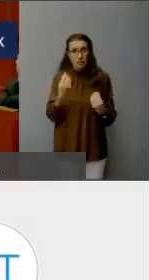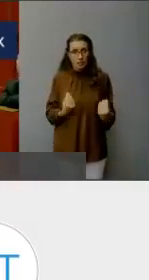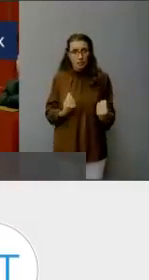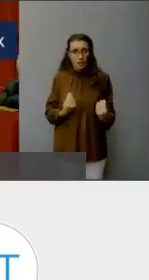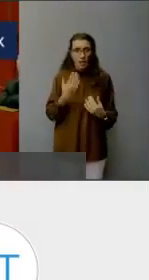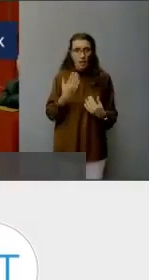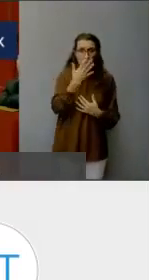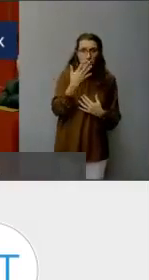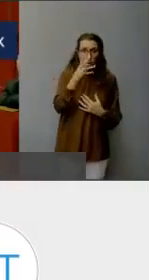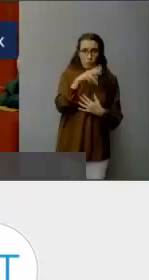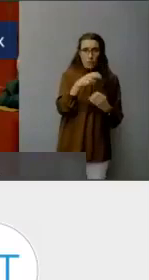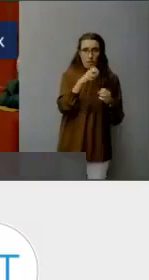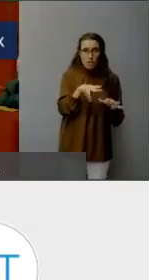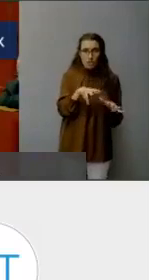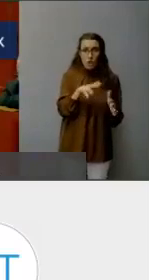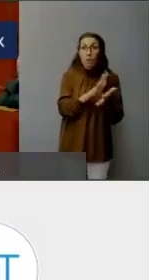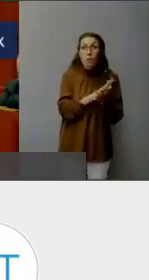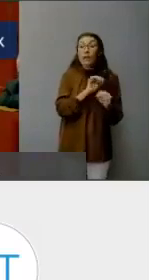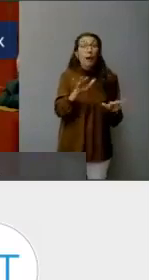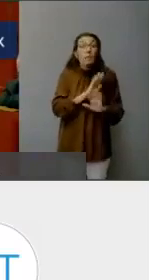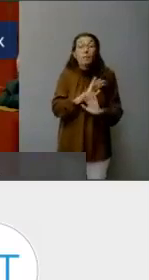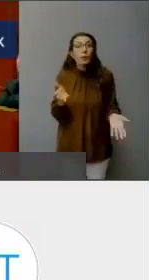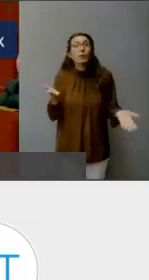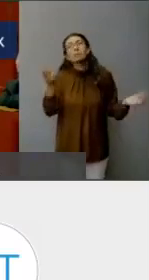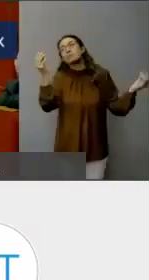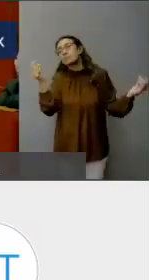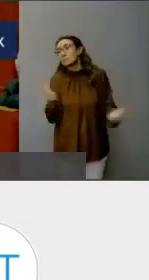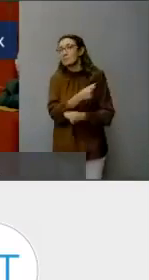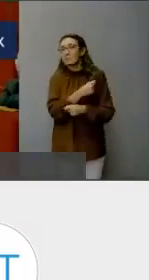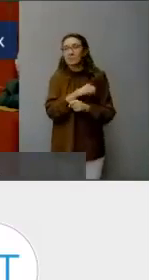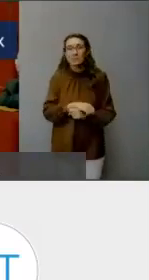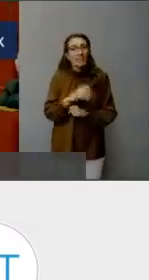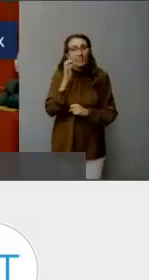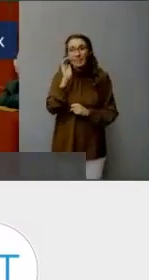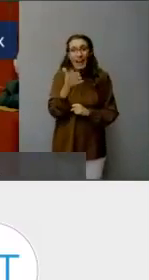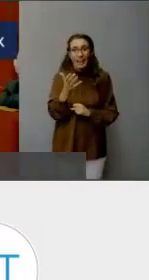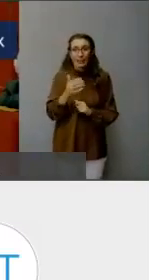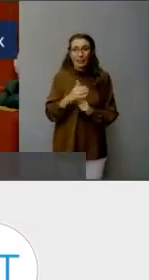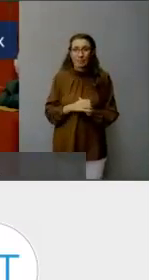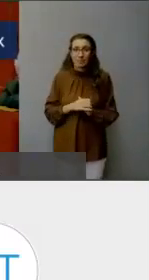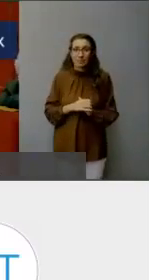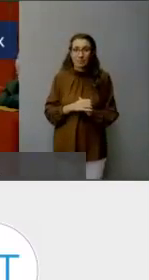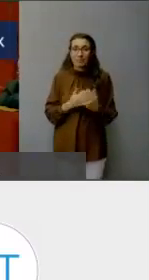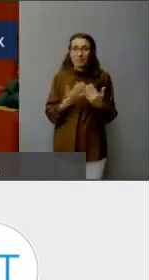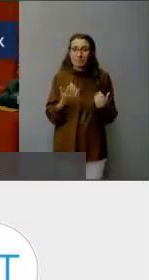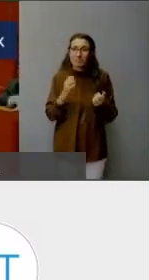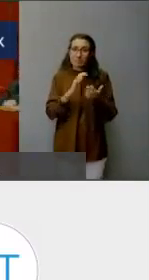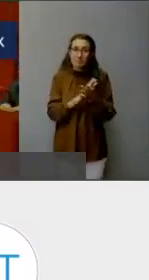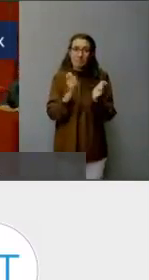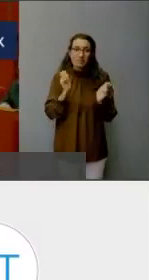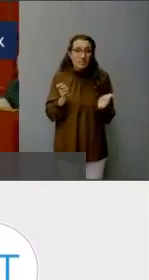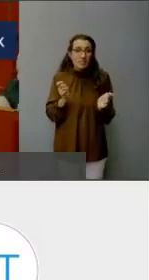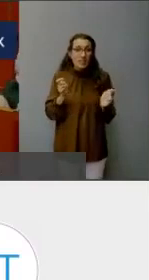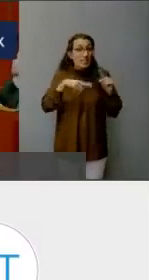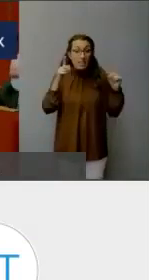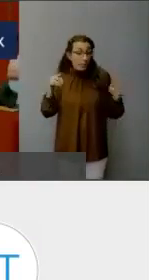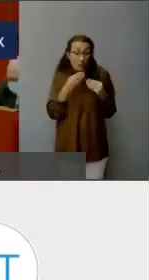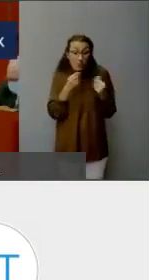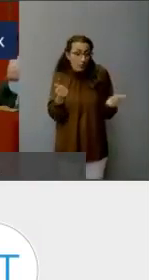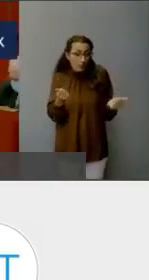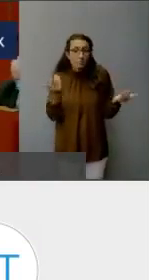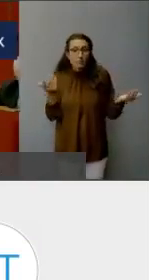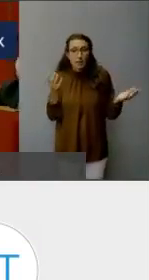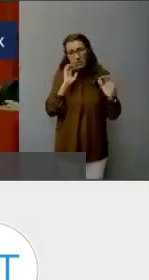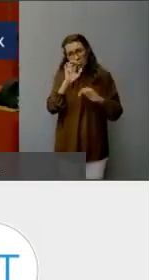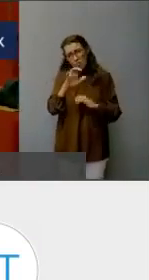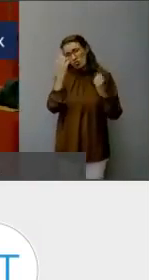non sono più pubblicati guarda un po è l'annuario statistico sono spariti sul sito istituzionale sono spariti come abbiamo già denunciato